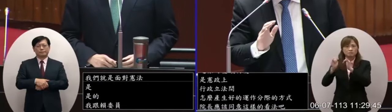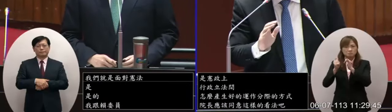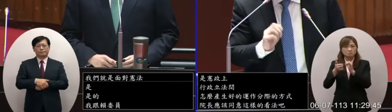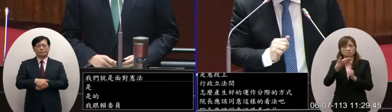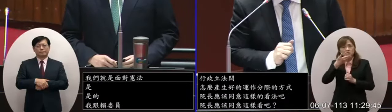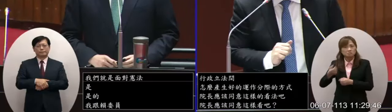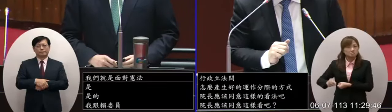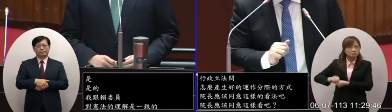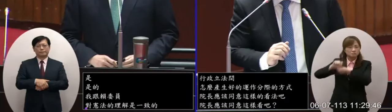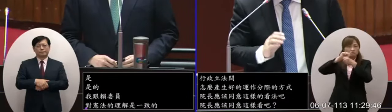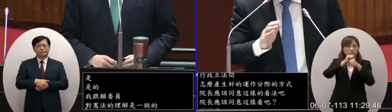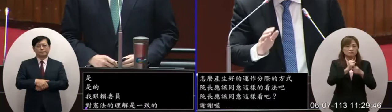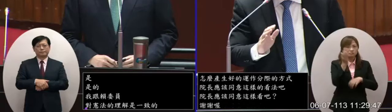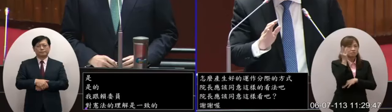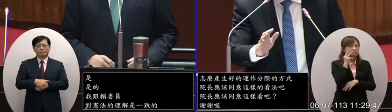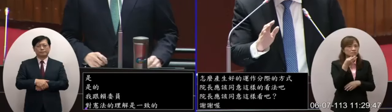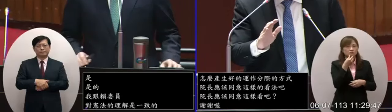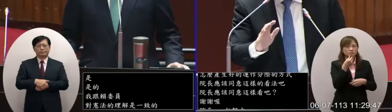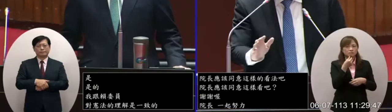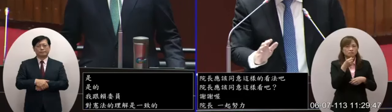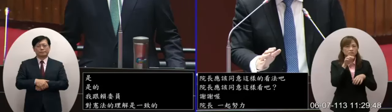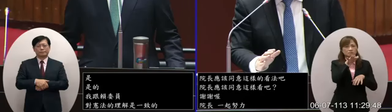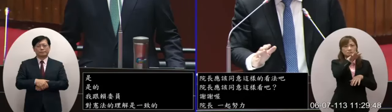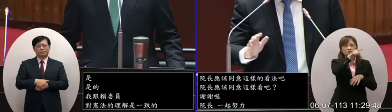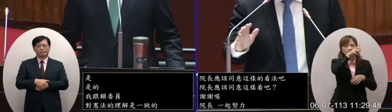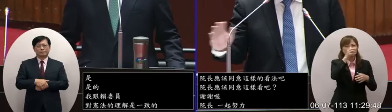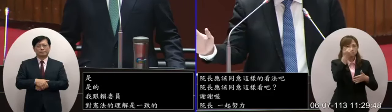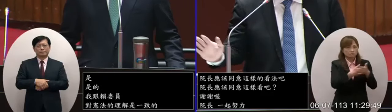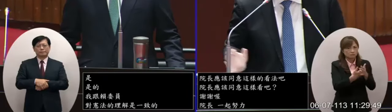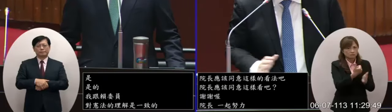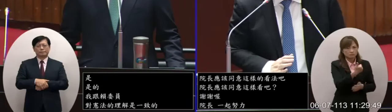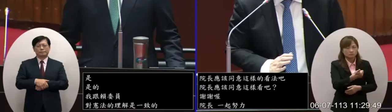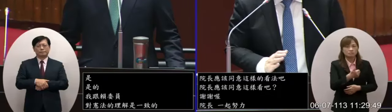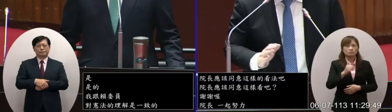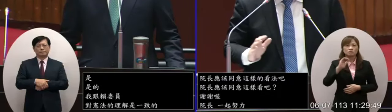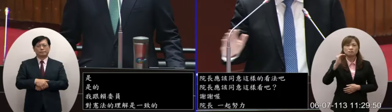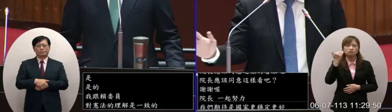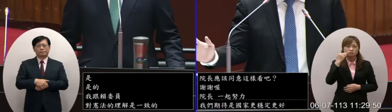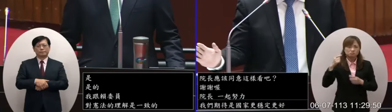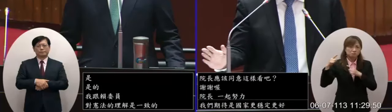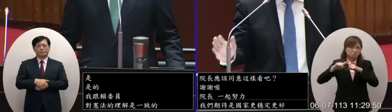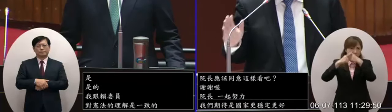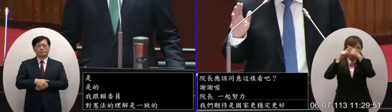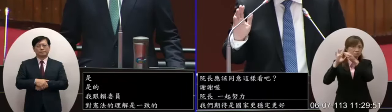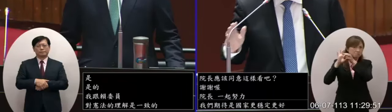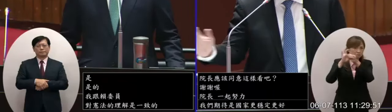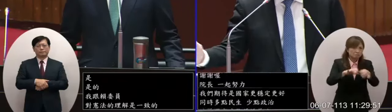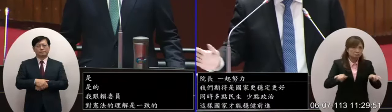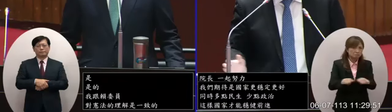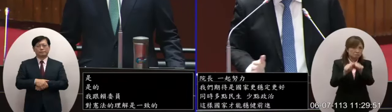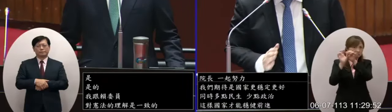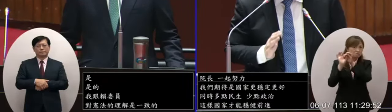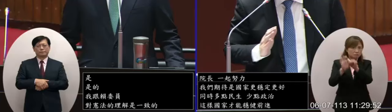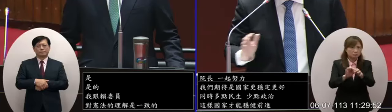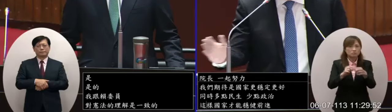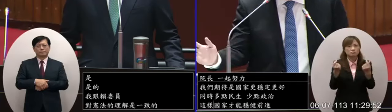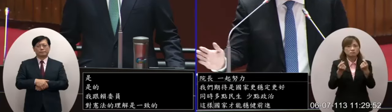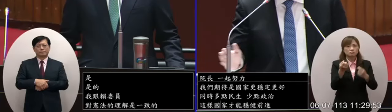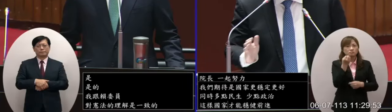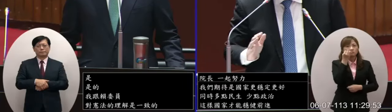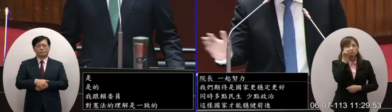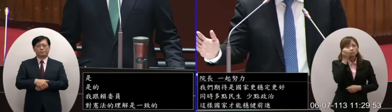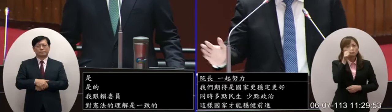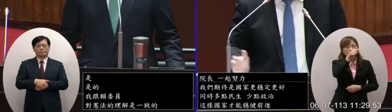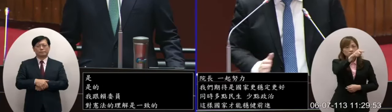这样国家才能稳健前进。不然这样状况如果持续发生，后面还有很多很多法案，不管是花莲的前更法案，不